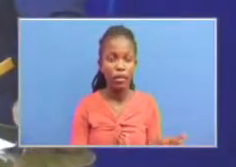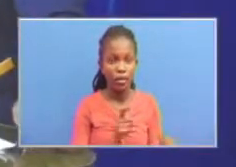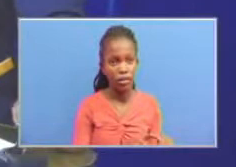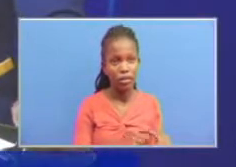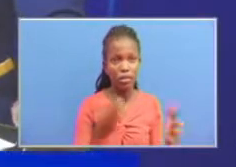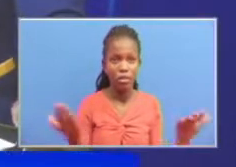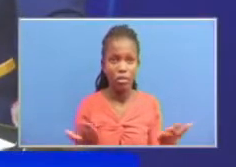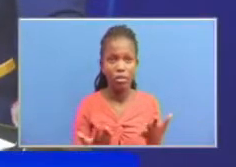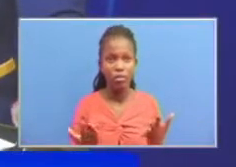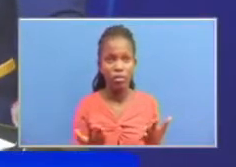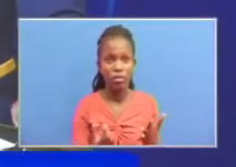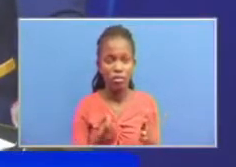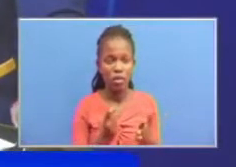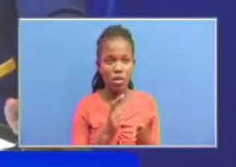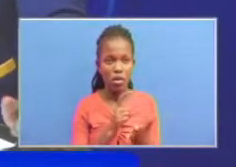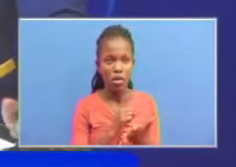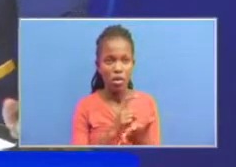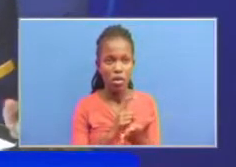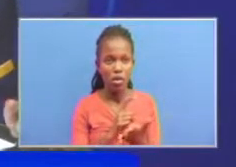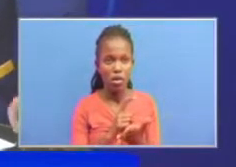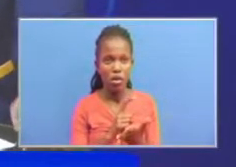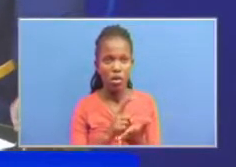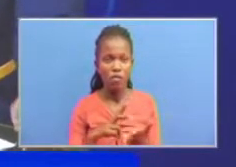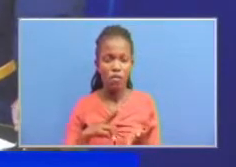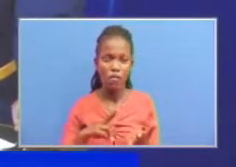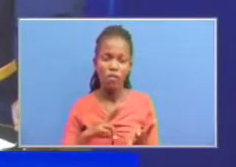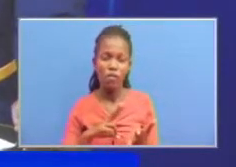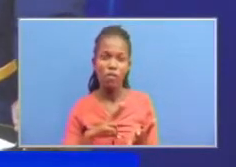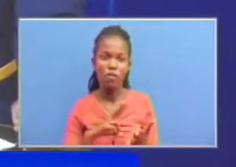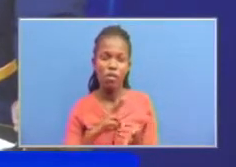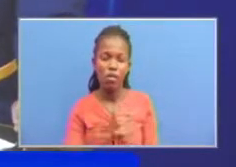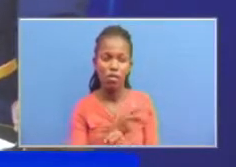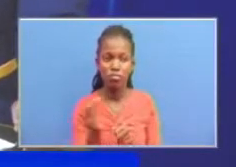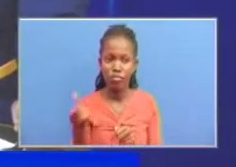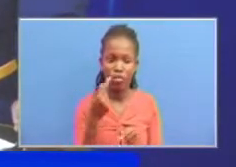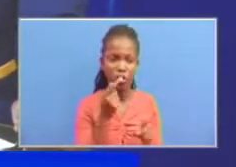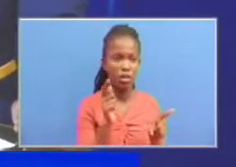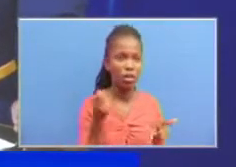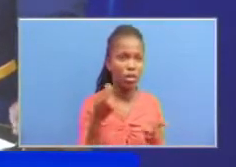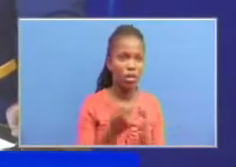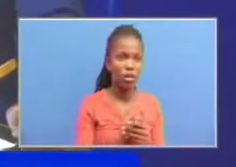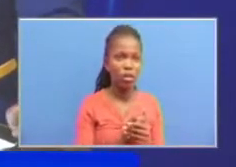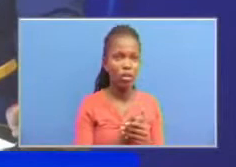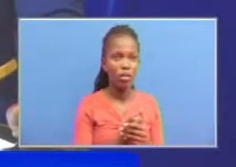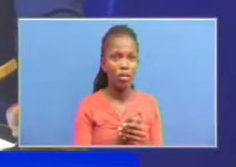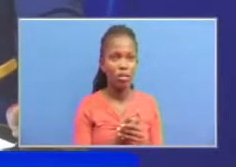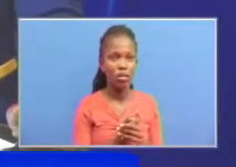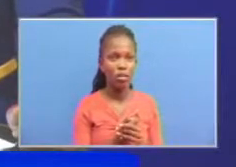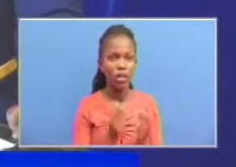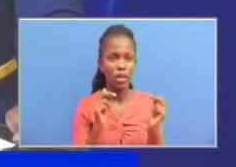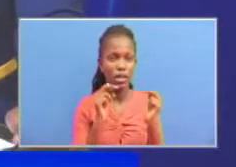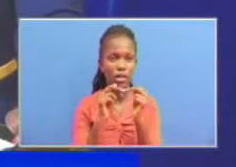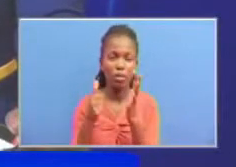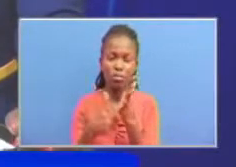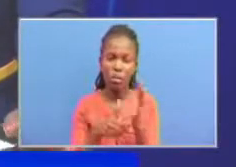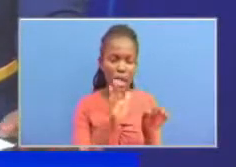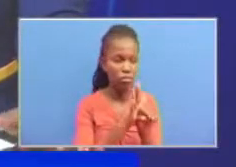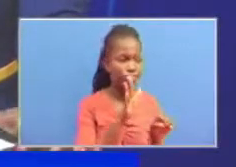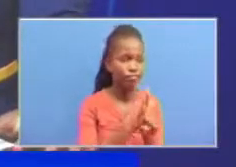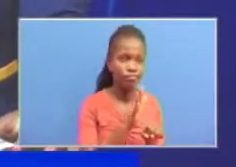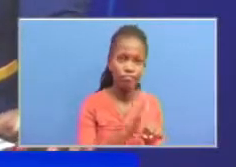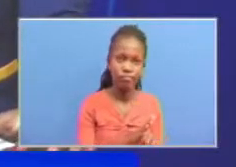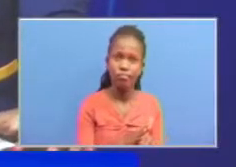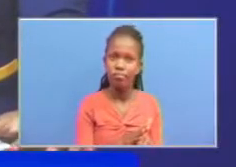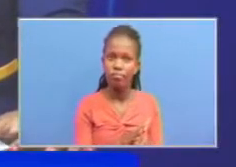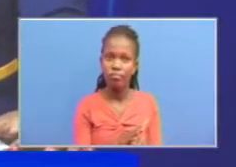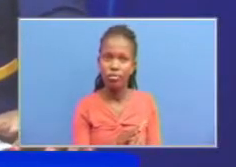hila mwenyo wa wawu uwe mwisio wa corona walikile dhia itu ulusa ni wa mitandao ni wendeye na kuongeleka kwa